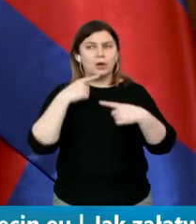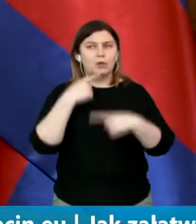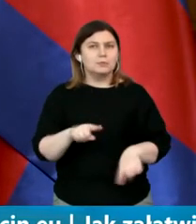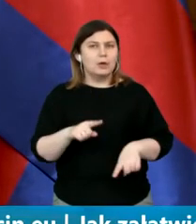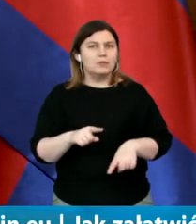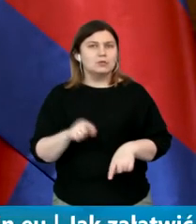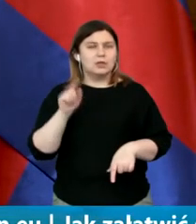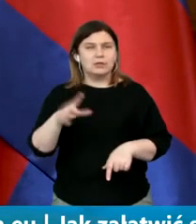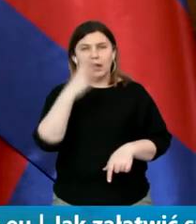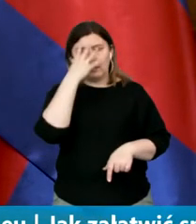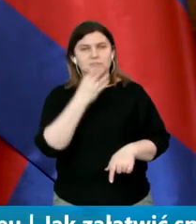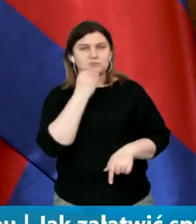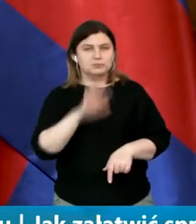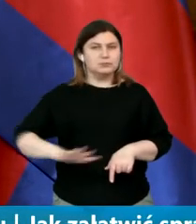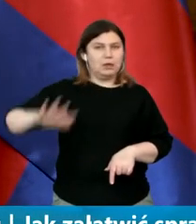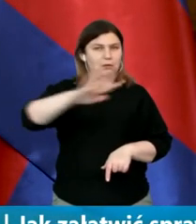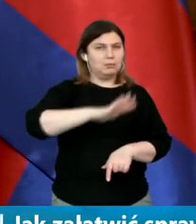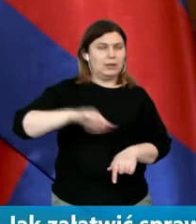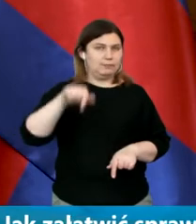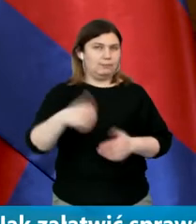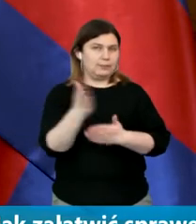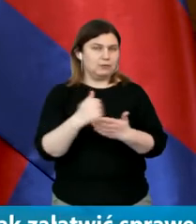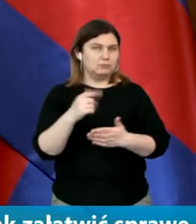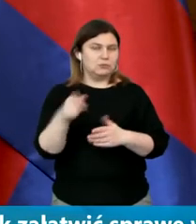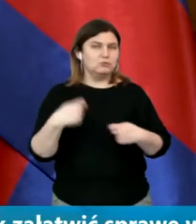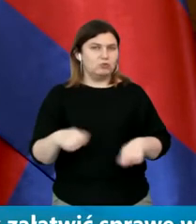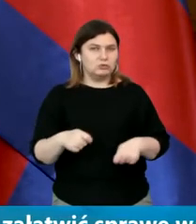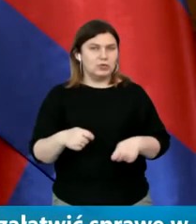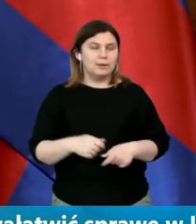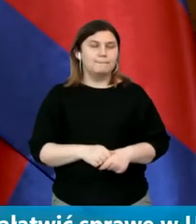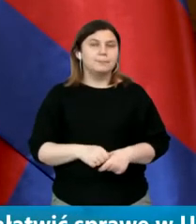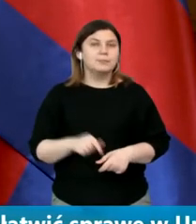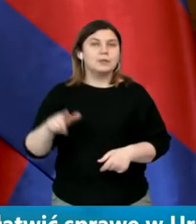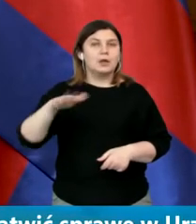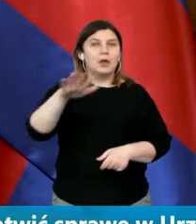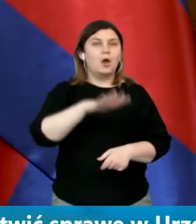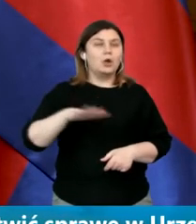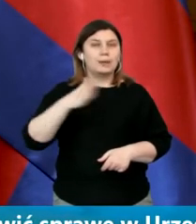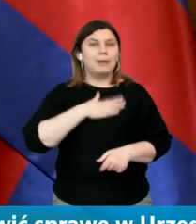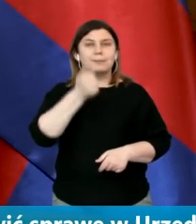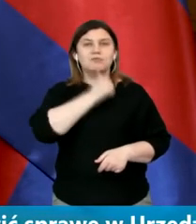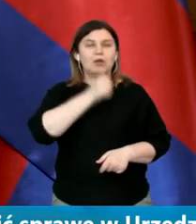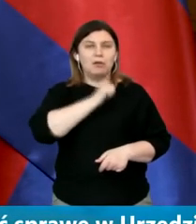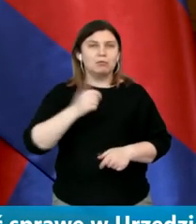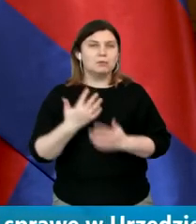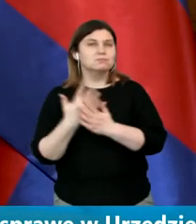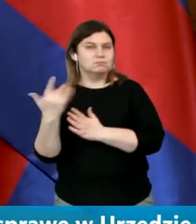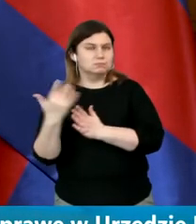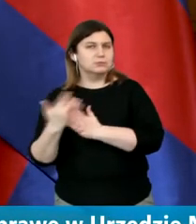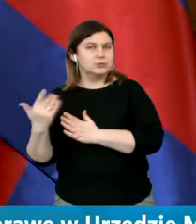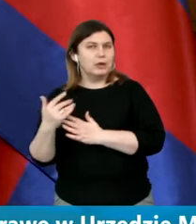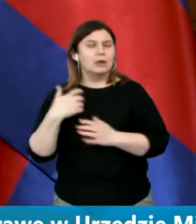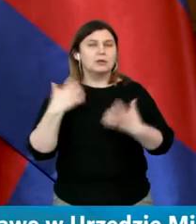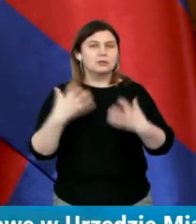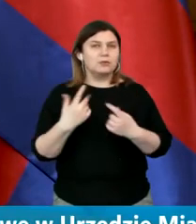właśnie za wizerunek tej części Szczecina. W okolicy mamy tereny zielone, chcemy